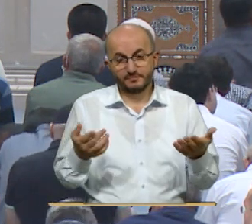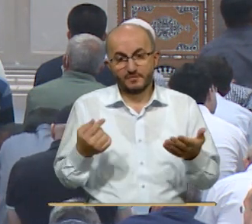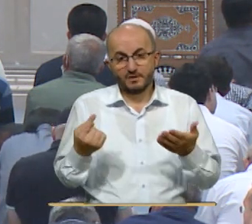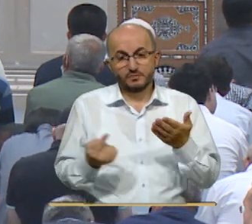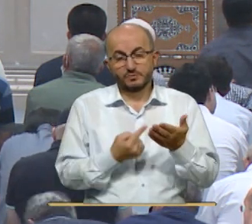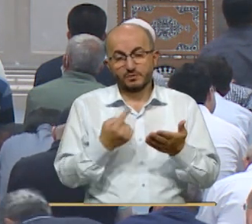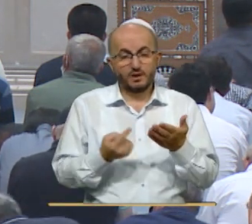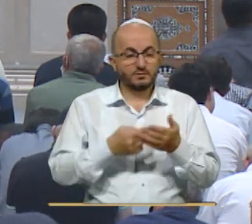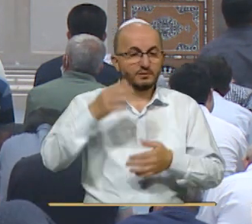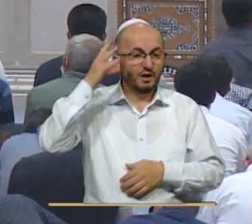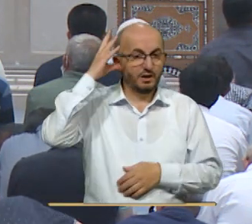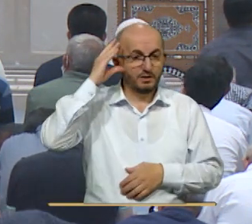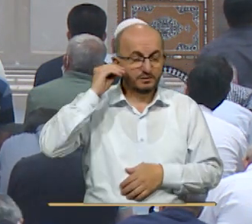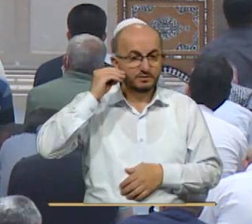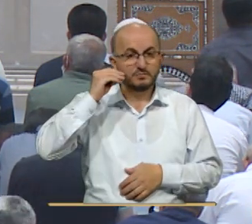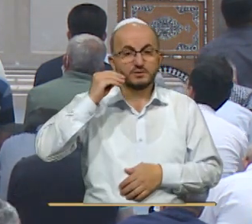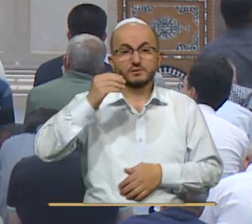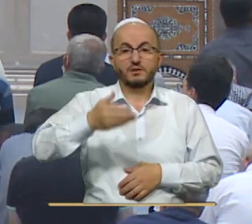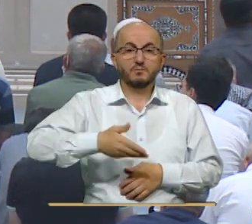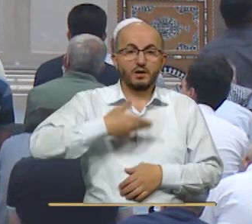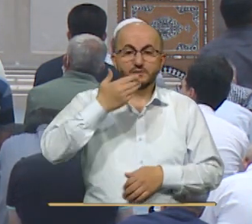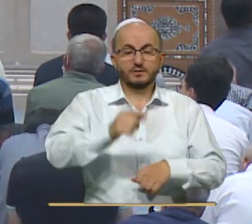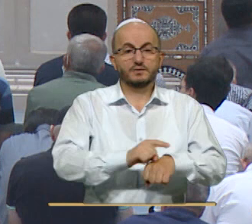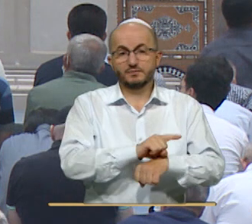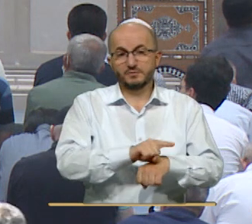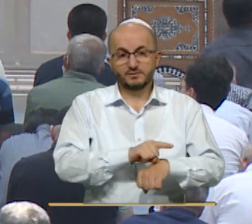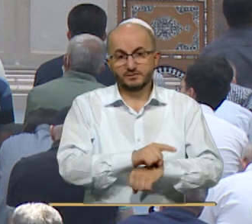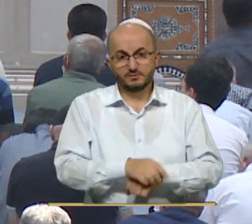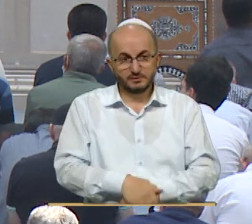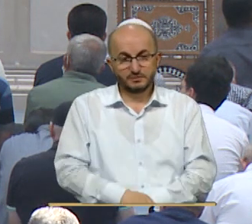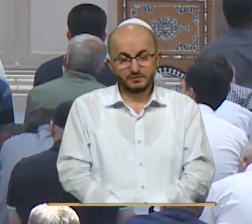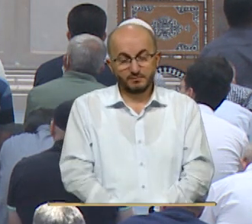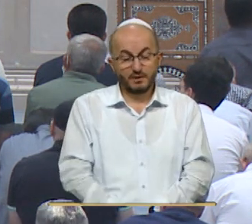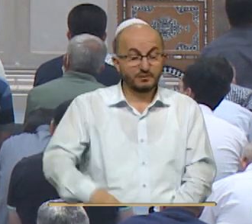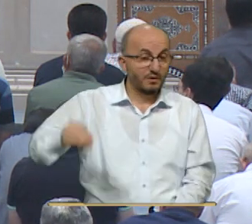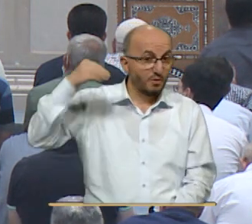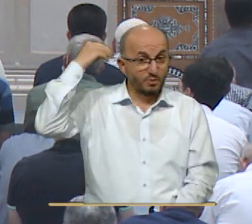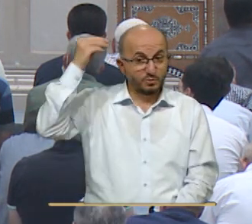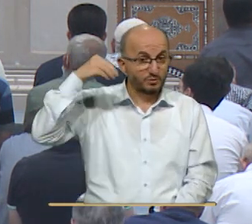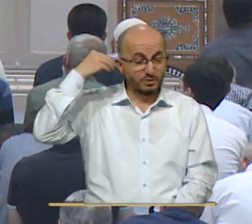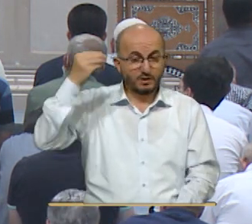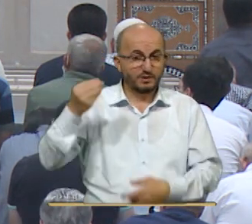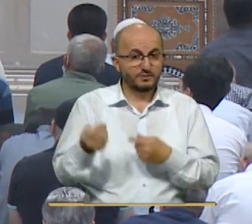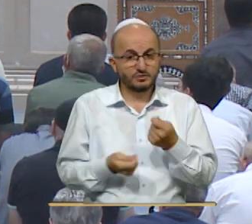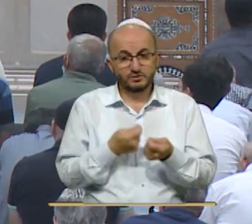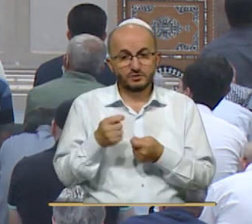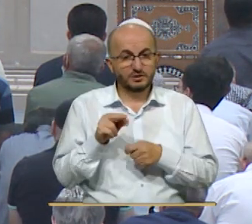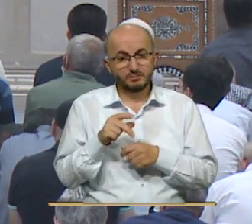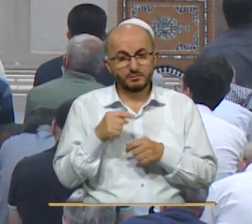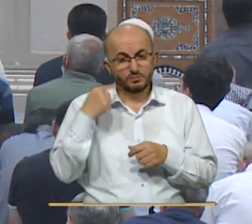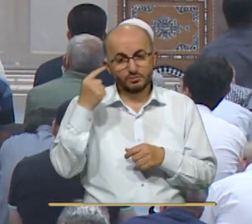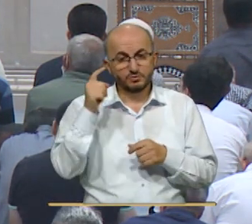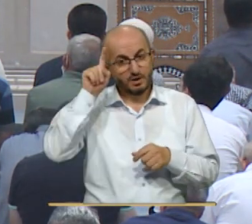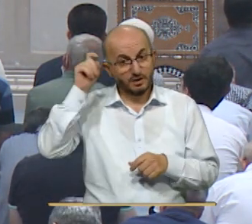Kur'an'ın anlaşılmasından bahsettiğimiz zaman, hocalar, o hocaların işi gibi bir anlayış akla